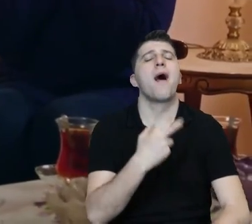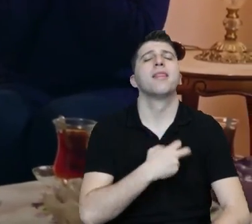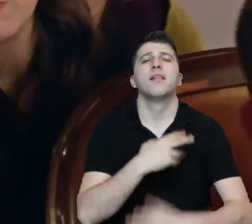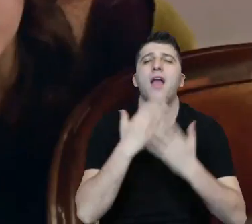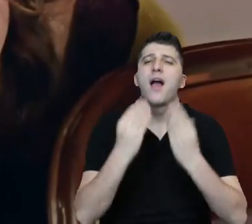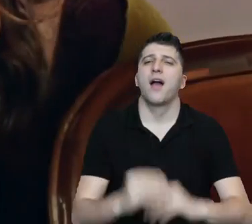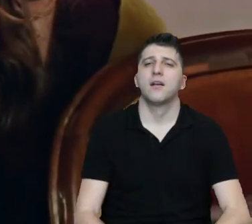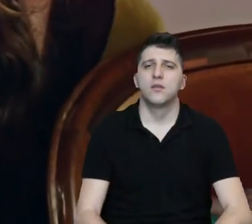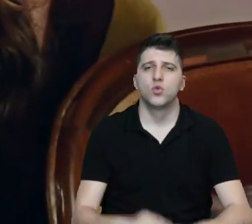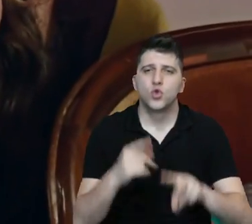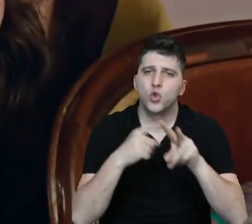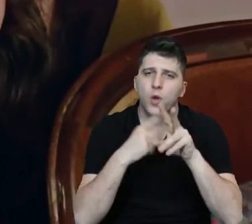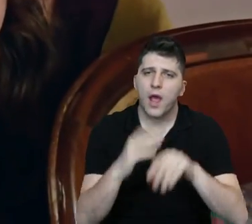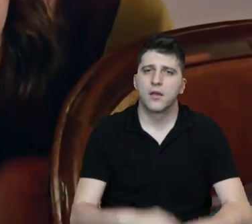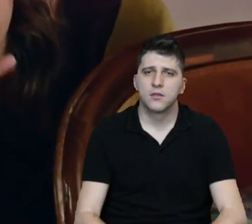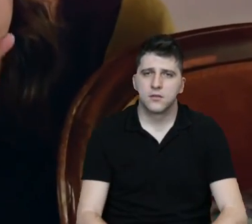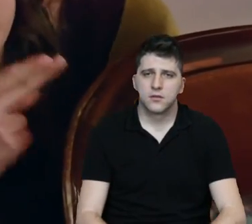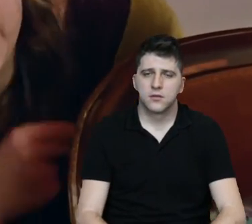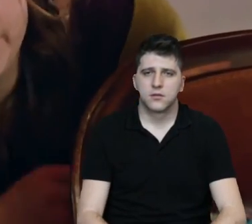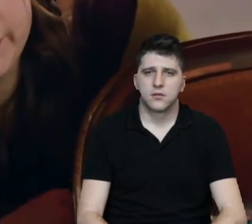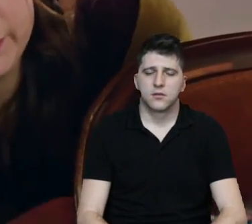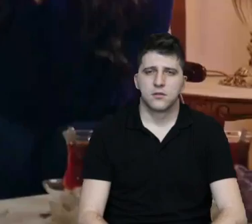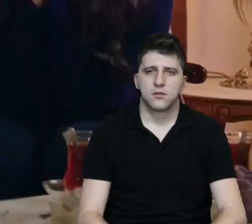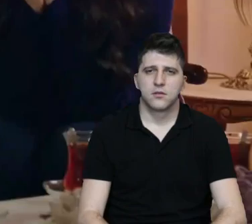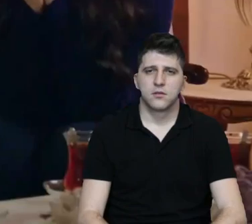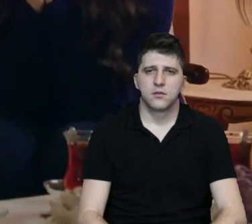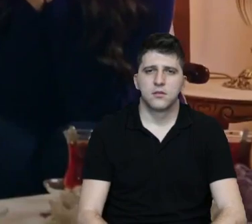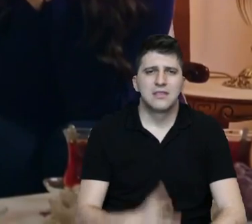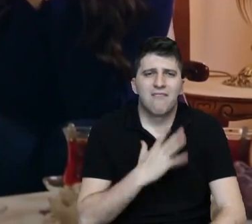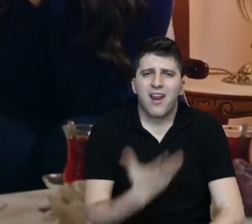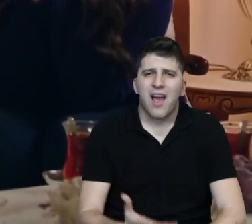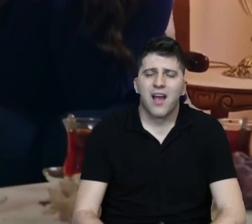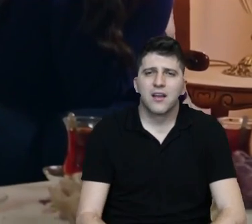ya! Kübra! O dilini keserim. Ne var be?